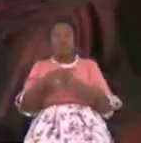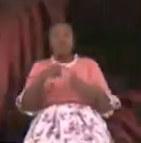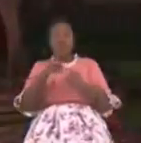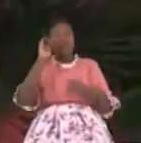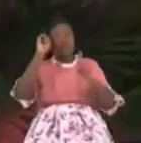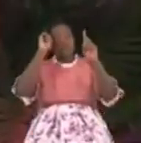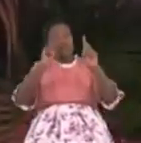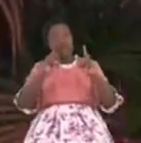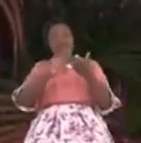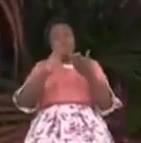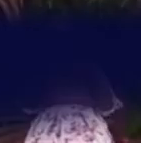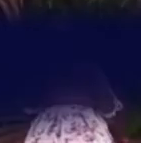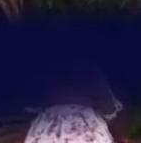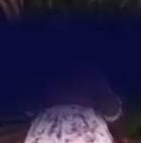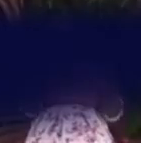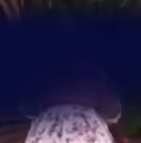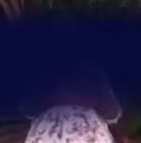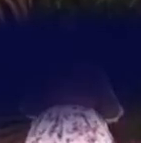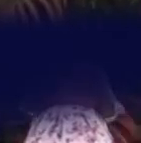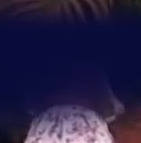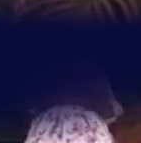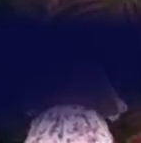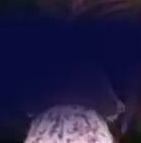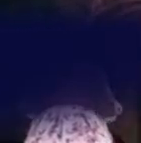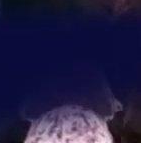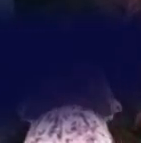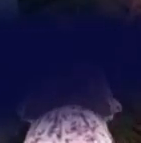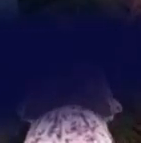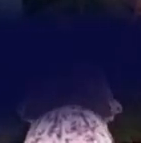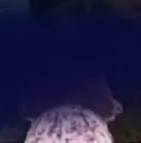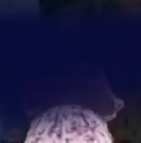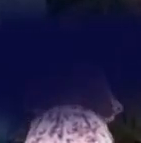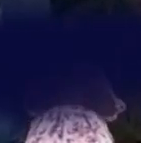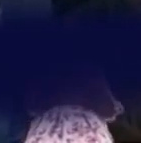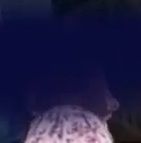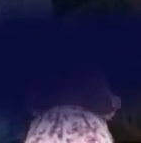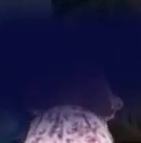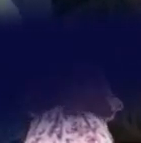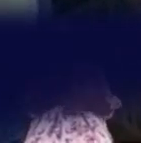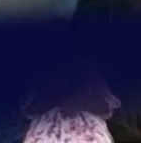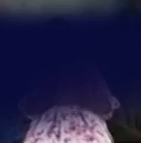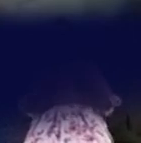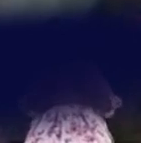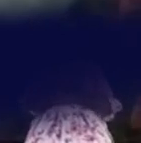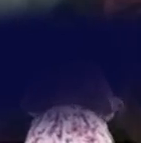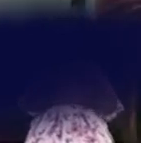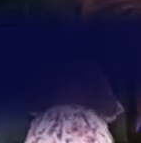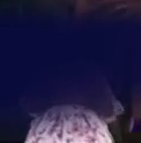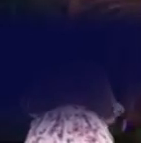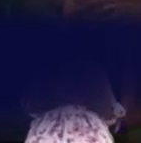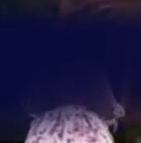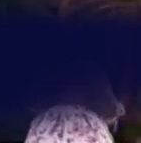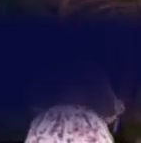ga-agbaghara gị mmehie gị niile, nke a bụ ime ihe dị mma. Mgbe ọ na-azọpụta mkpụrụ obi gị, nke a bụ ịlụ ọlụ ọma. Mgbe